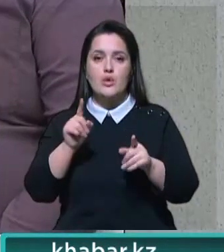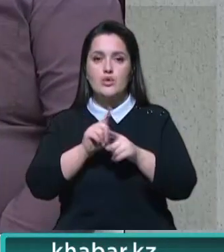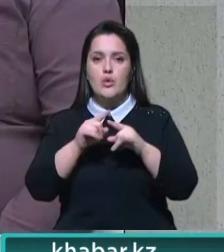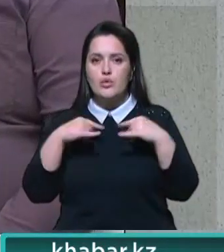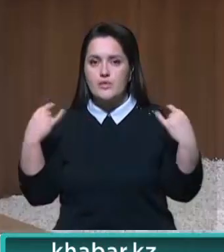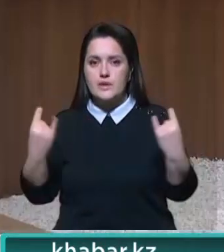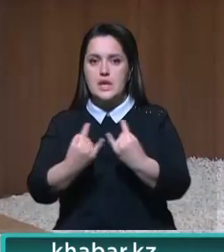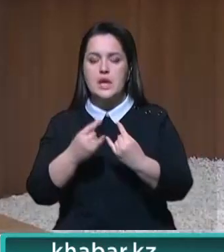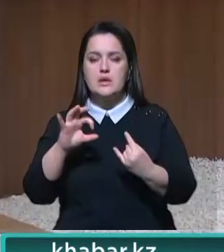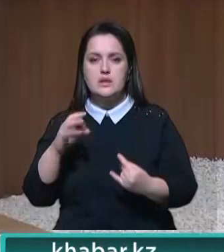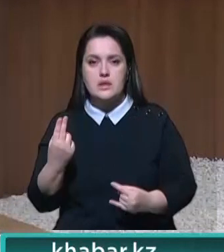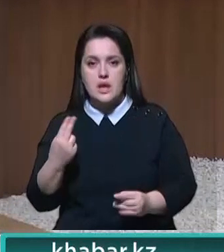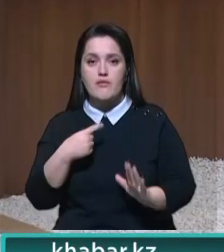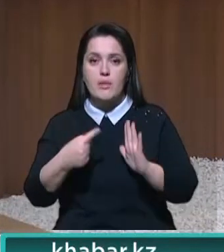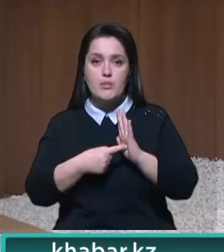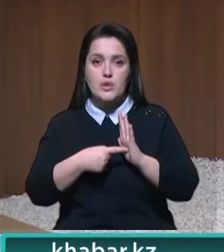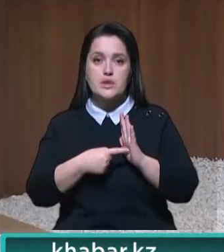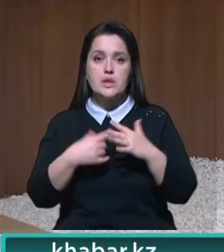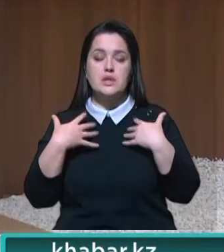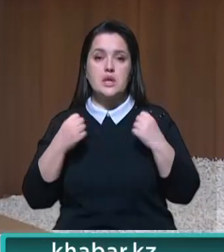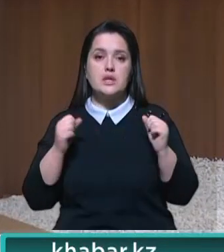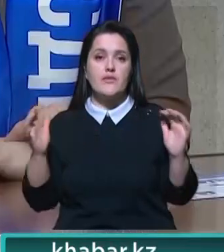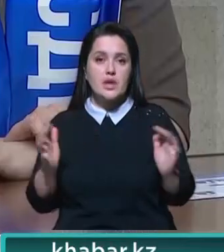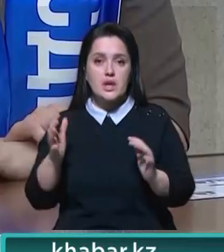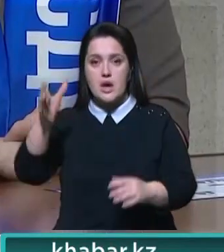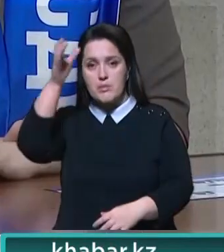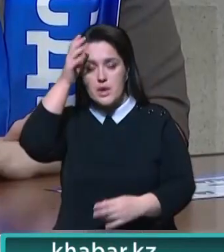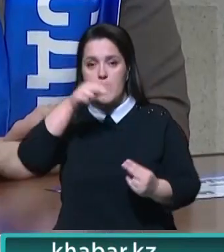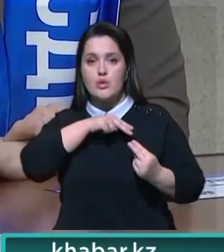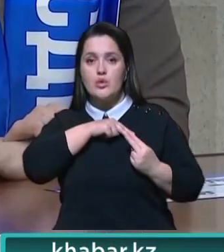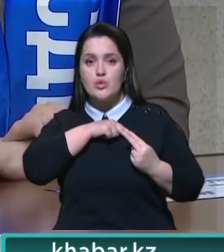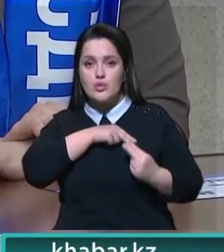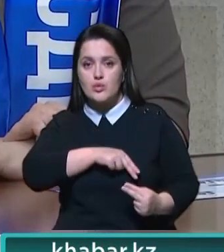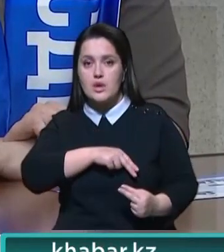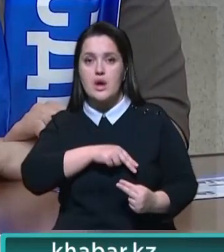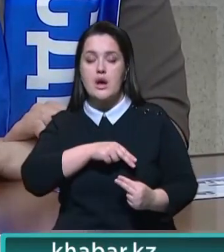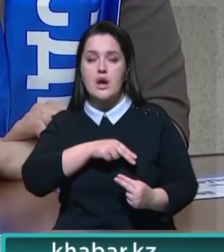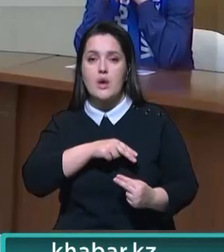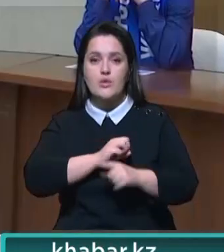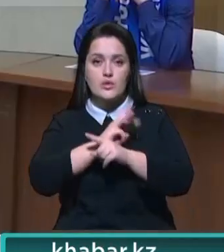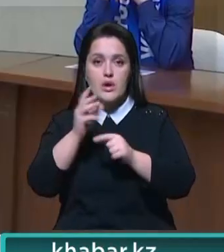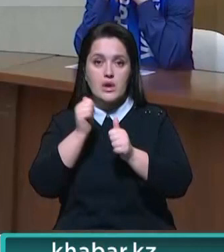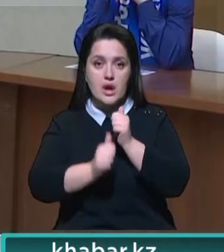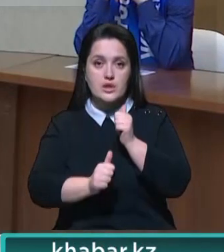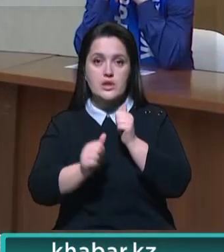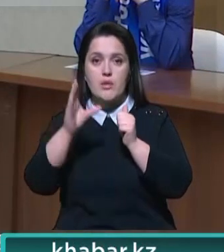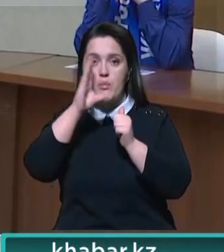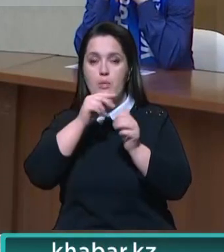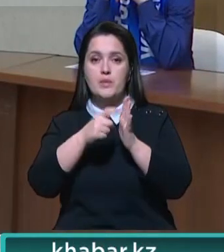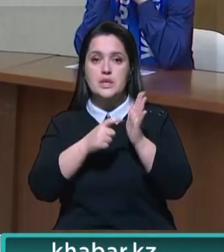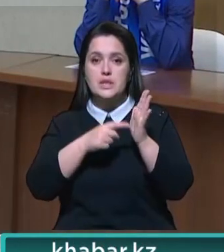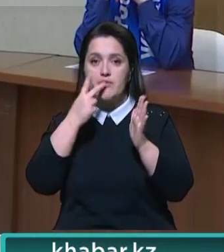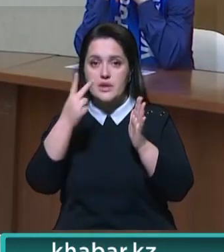Затронули участники круглого стола и ряд социальных вопросов, в их числе здравоохранение, образование и трудоустройство. Каждый из присутствующих